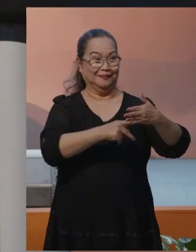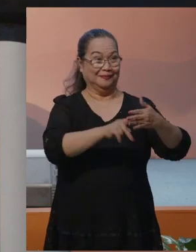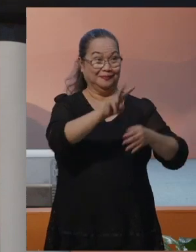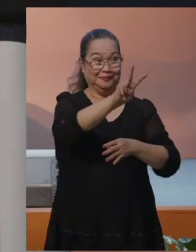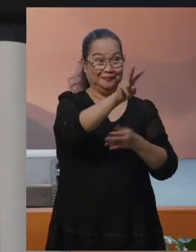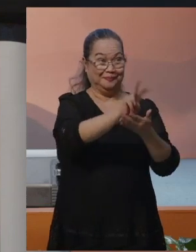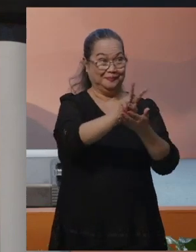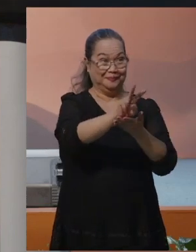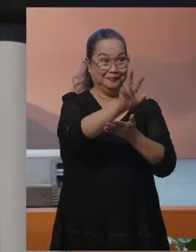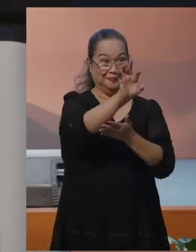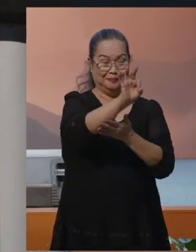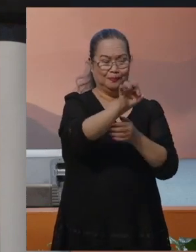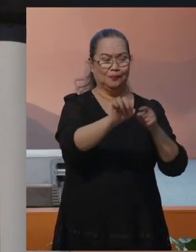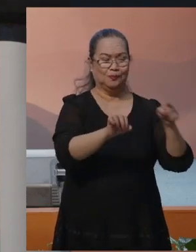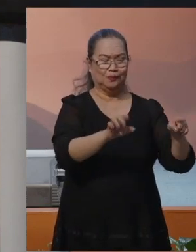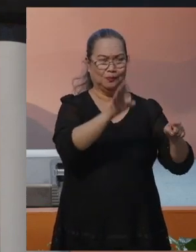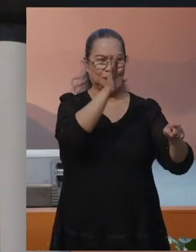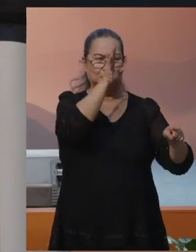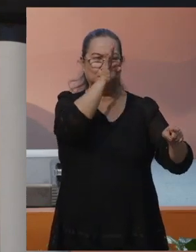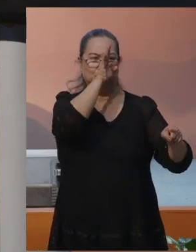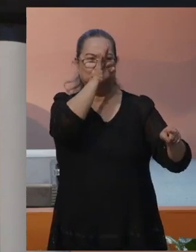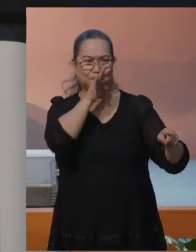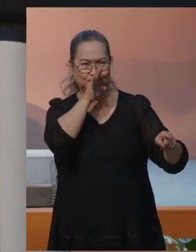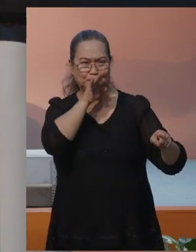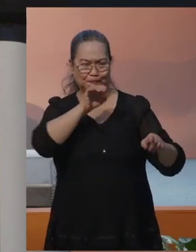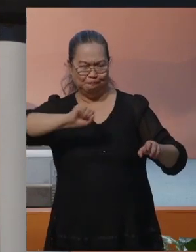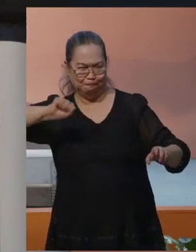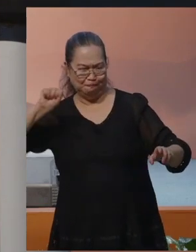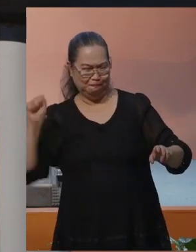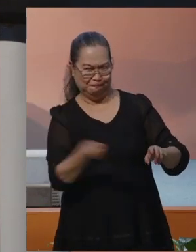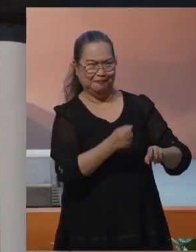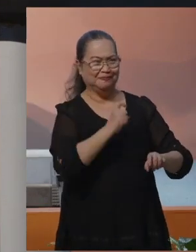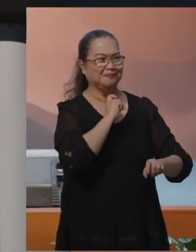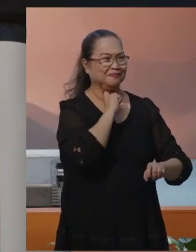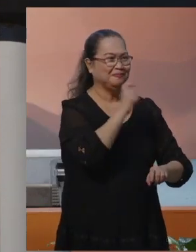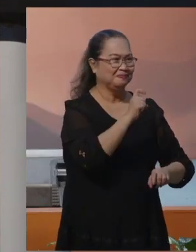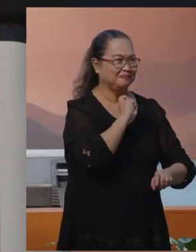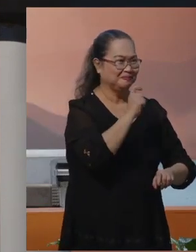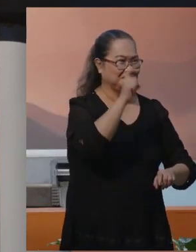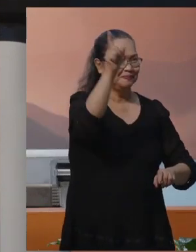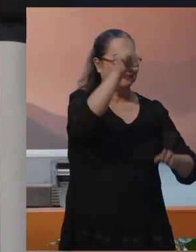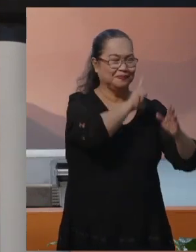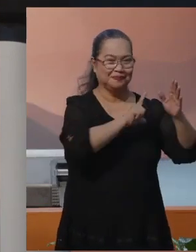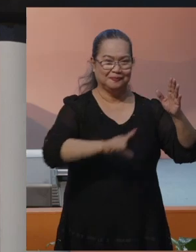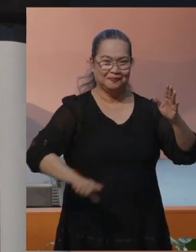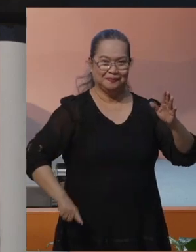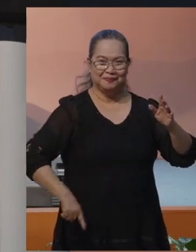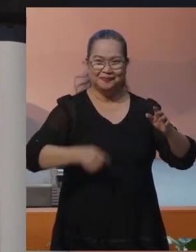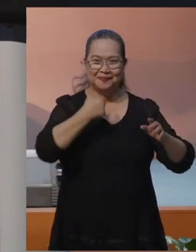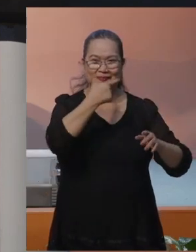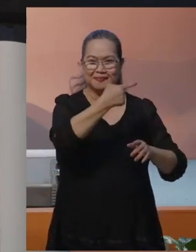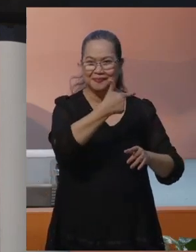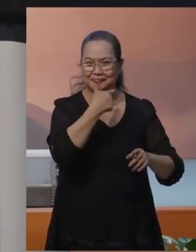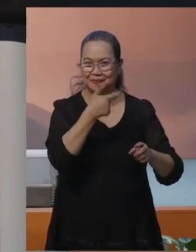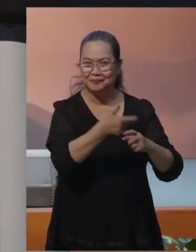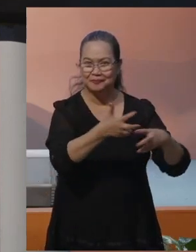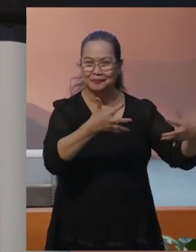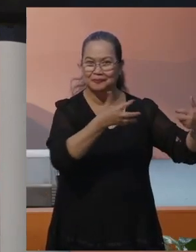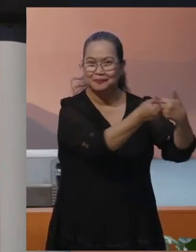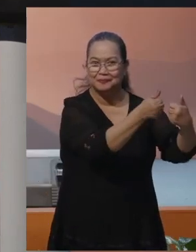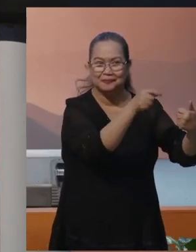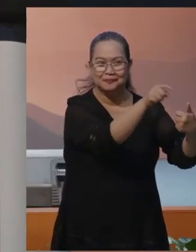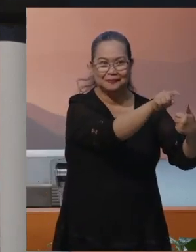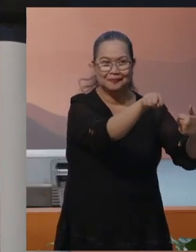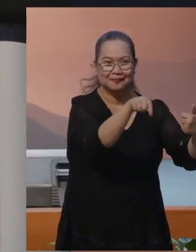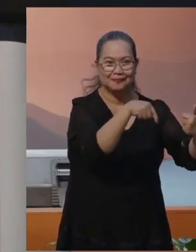di ba? You shall break them with a rod of iron. Yun ang sagot ng langit. Tatawanan niya lang ang challenge ng mga hari